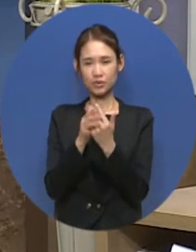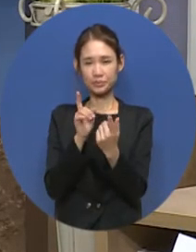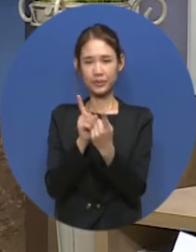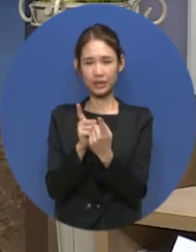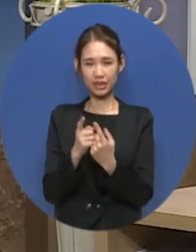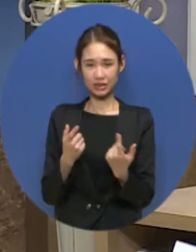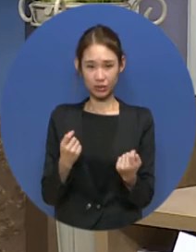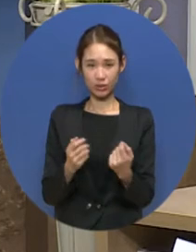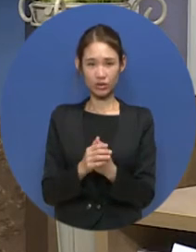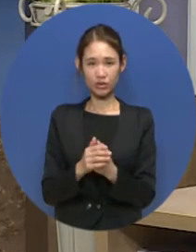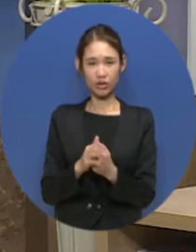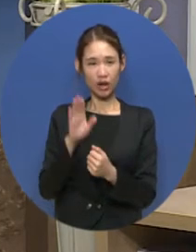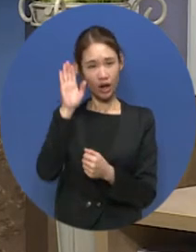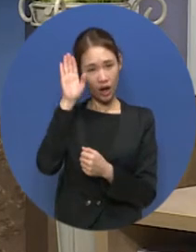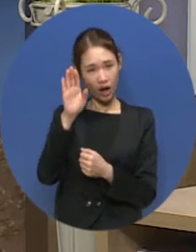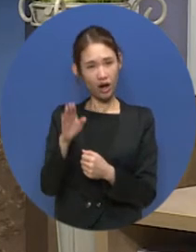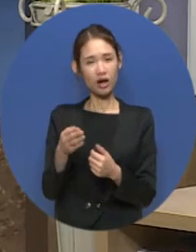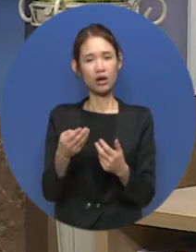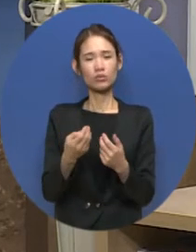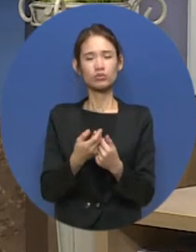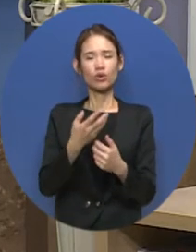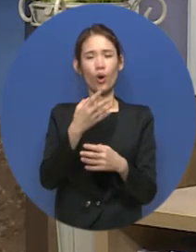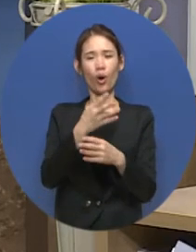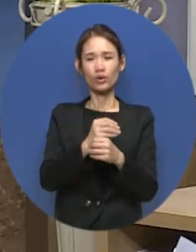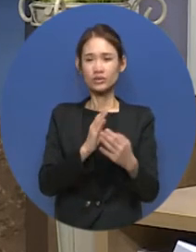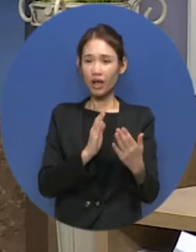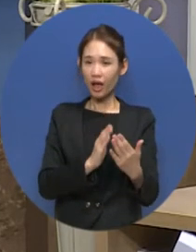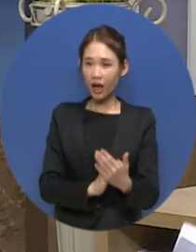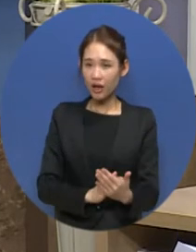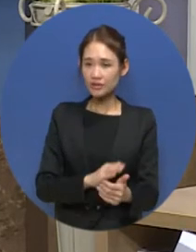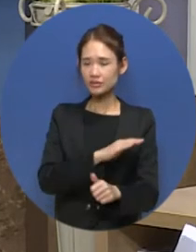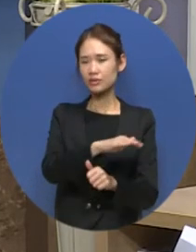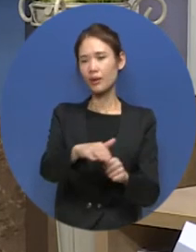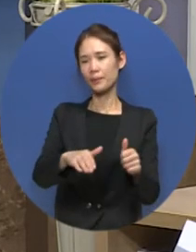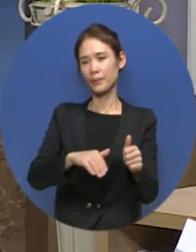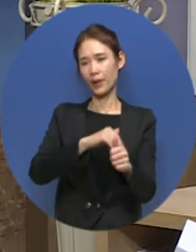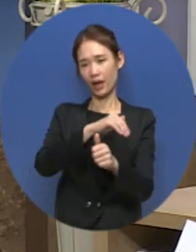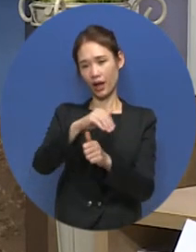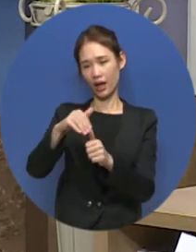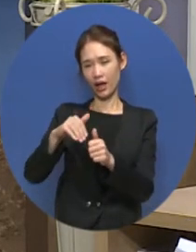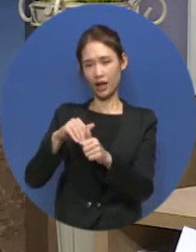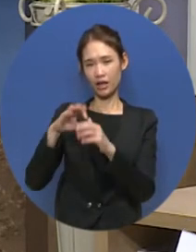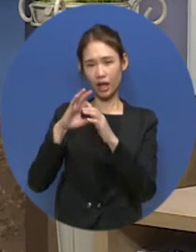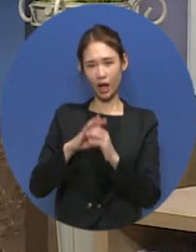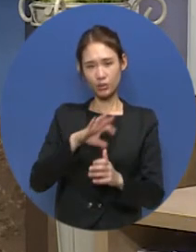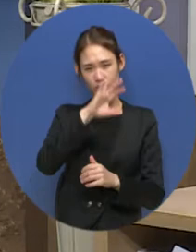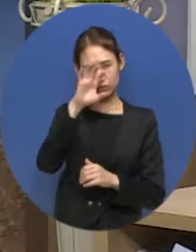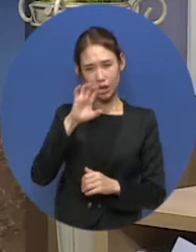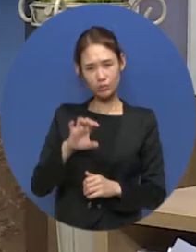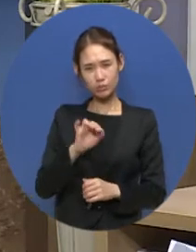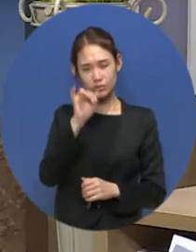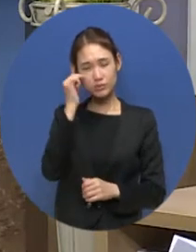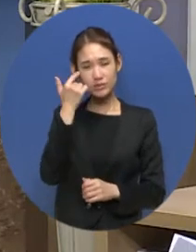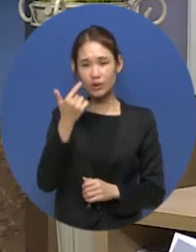같은데 언제까지 이런 상황이 좀 계속 지속될 거라고 보시나요?